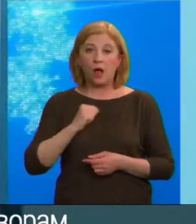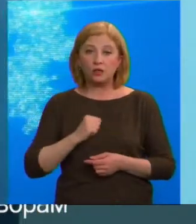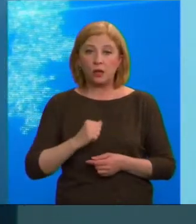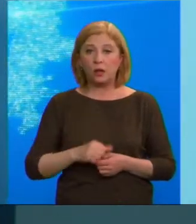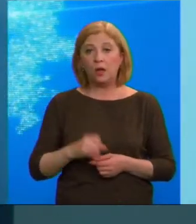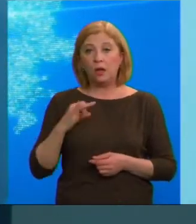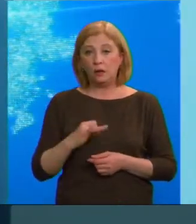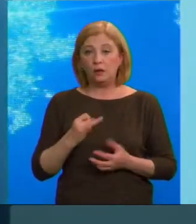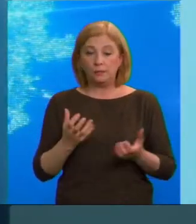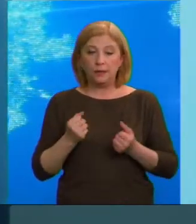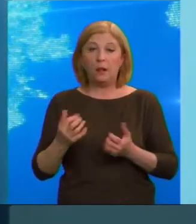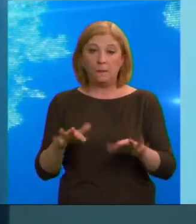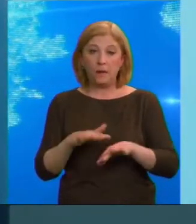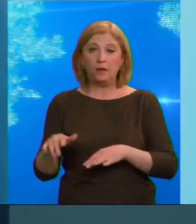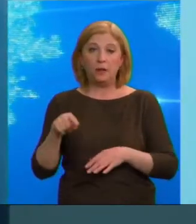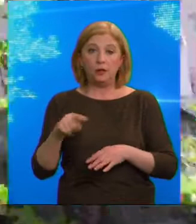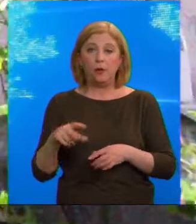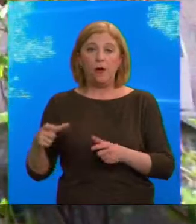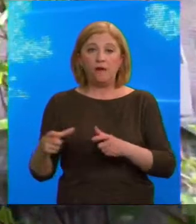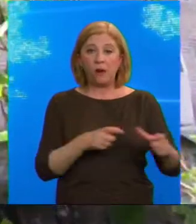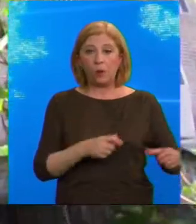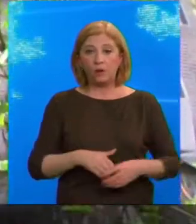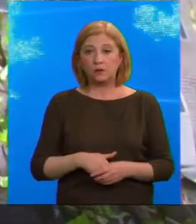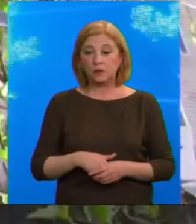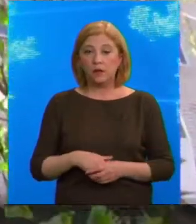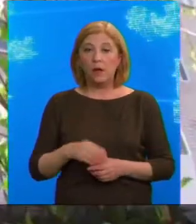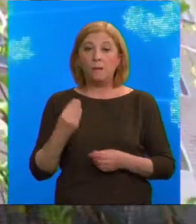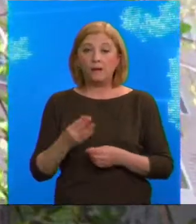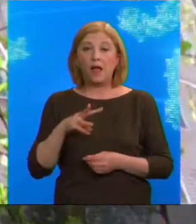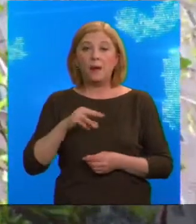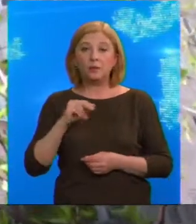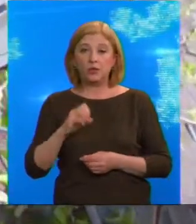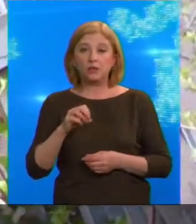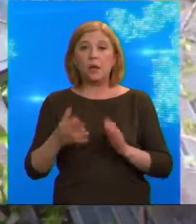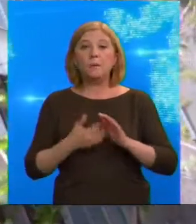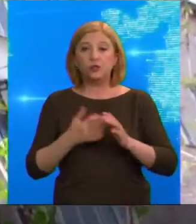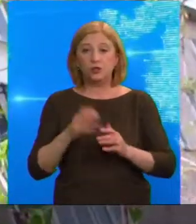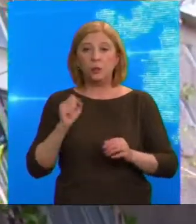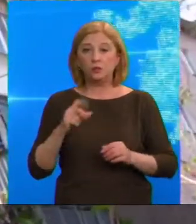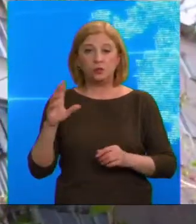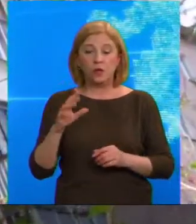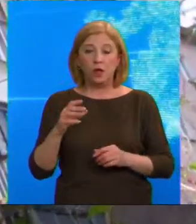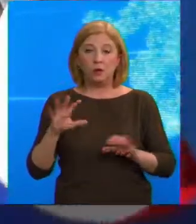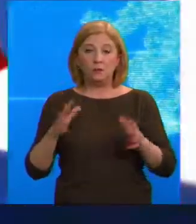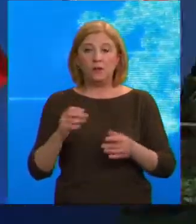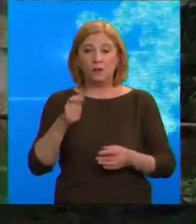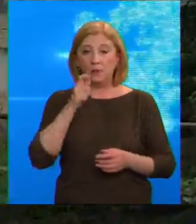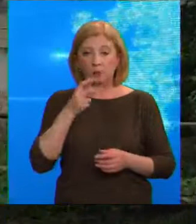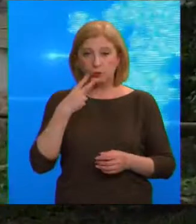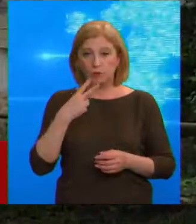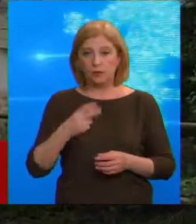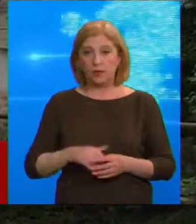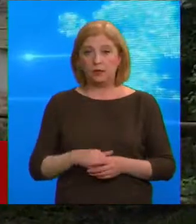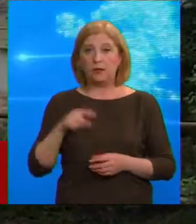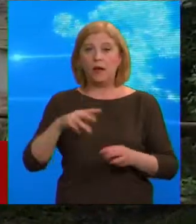и принял меры к ее эвакуации. По данным МЧС, причиной возгорания могла стать непотушенная сигарета. Эти